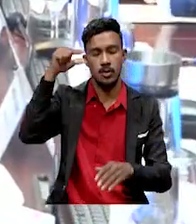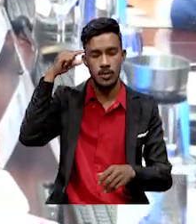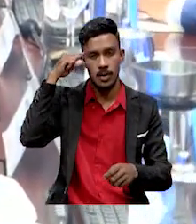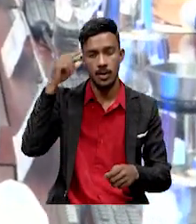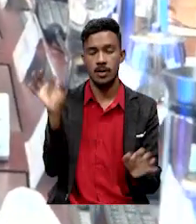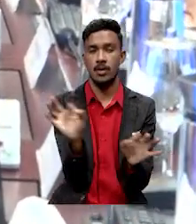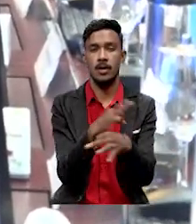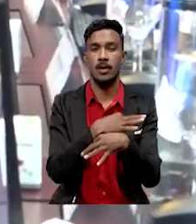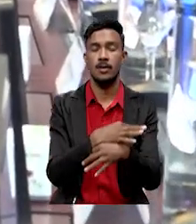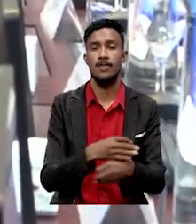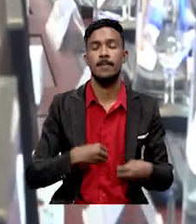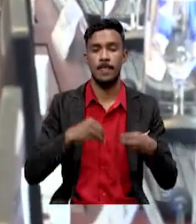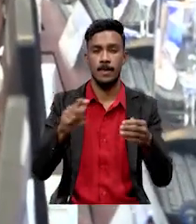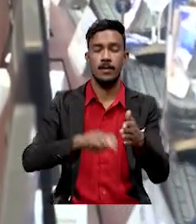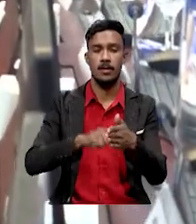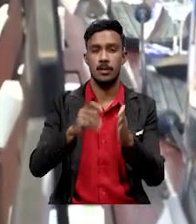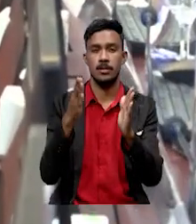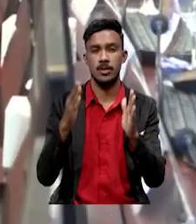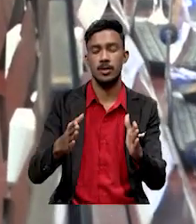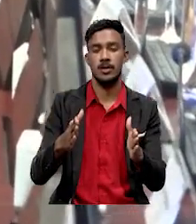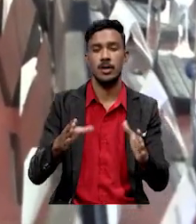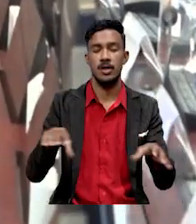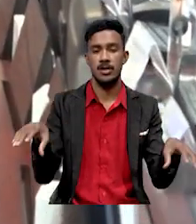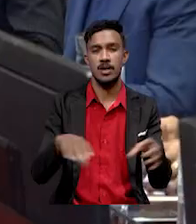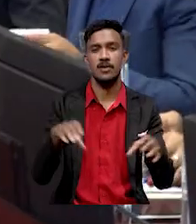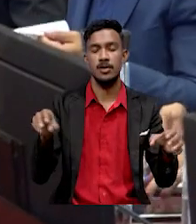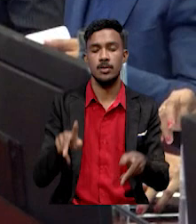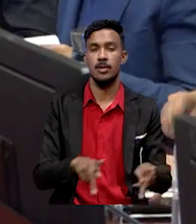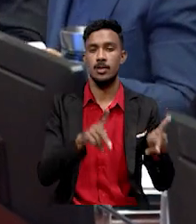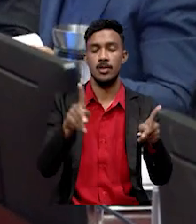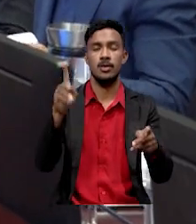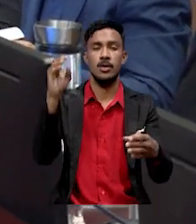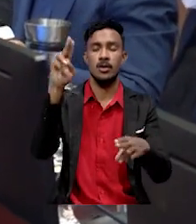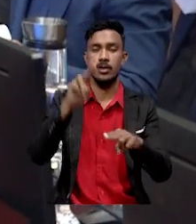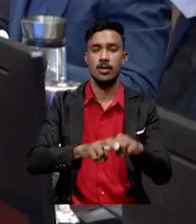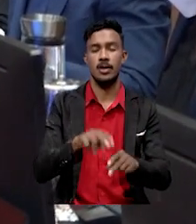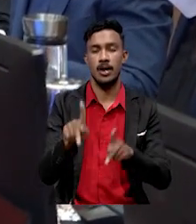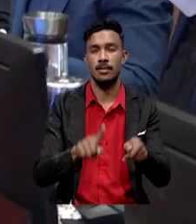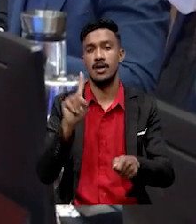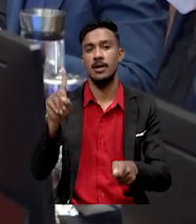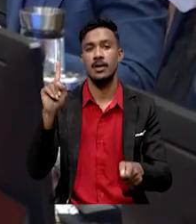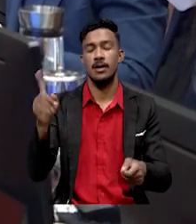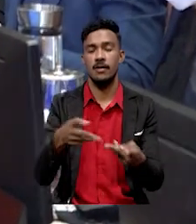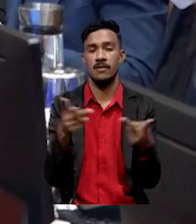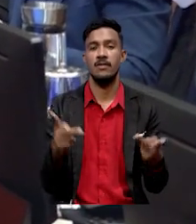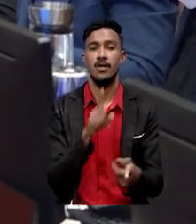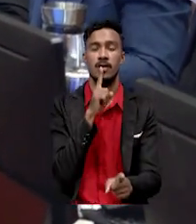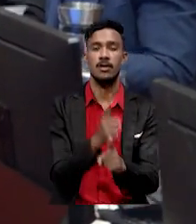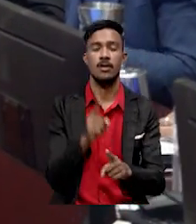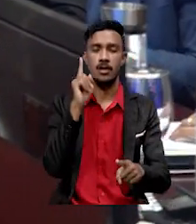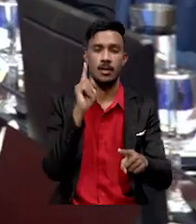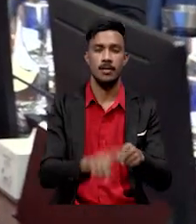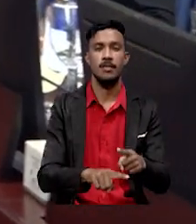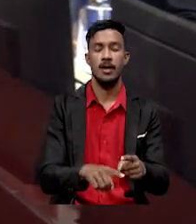sistema rekrutamento ba funcionario publiku atu hatur ema ida idak tirnya fatinolos hodi label impede fali